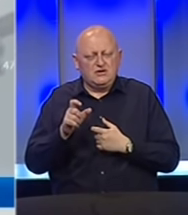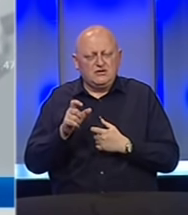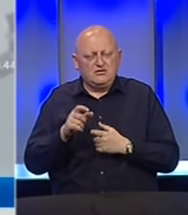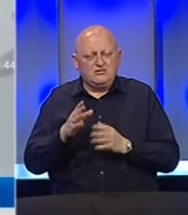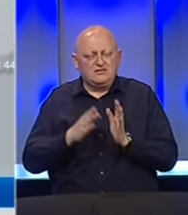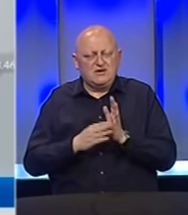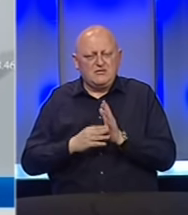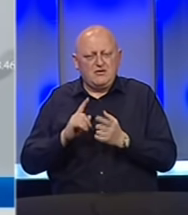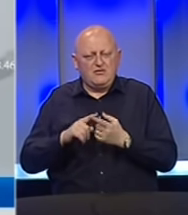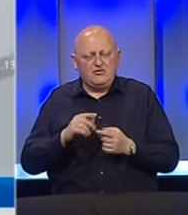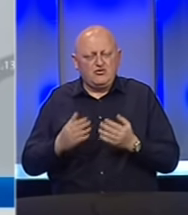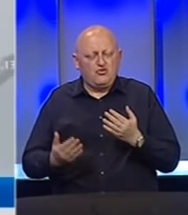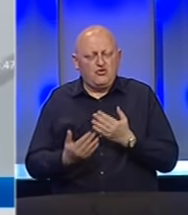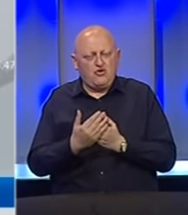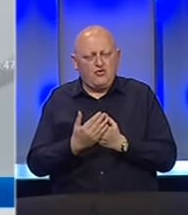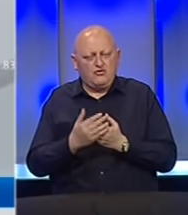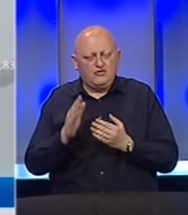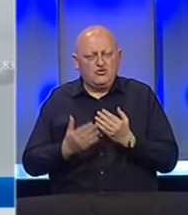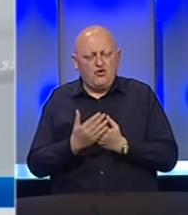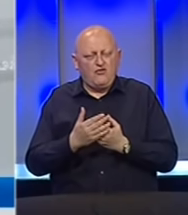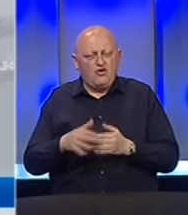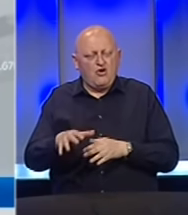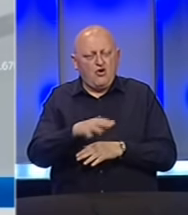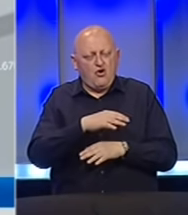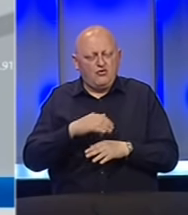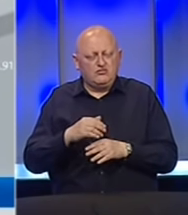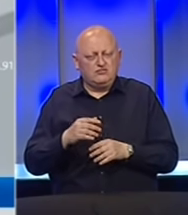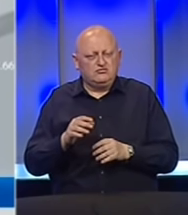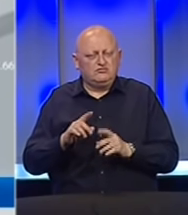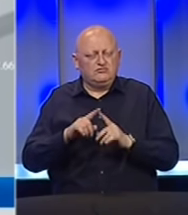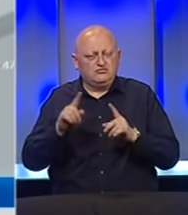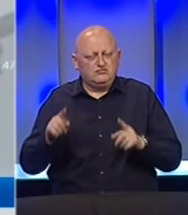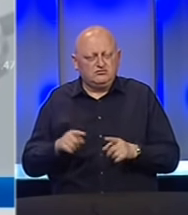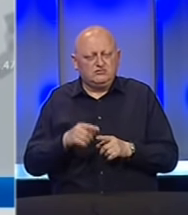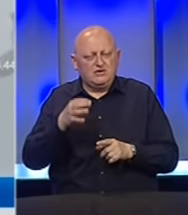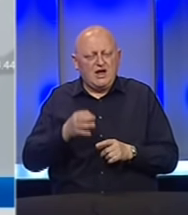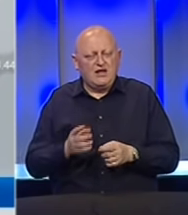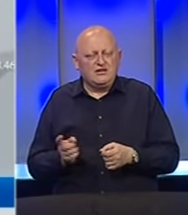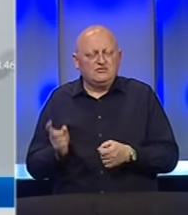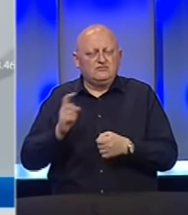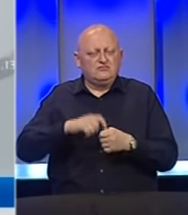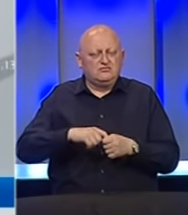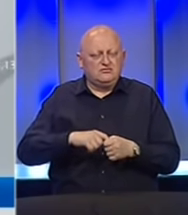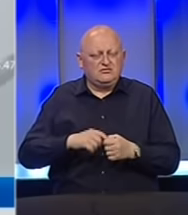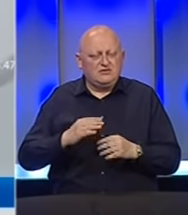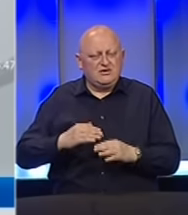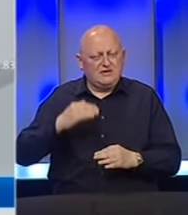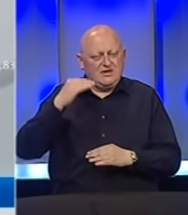sa MMF-om posve nova, ima posve novi oblik, formu u kojoj se kantoni stavljaju na